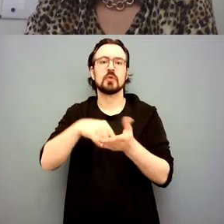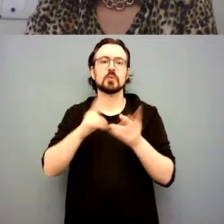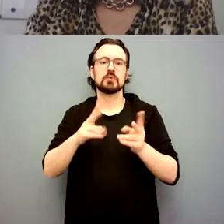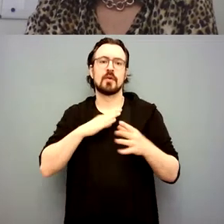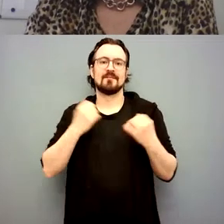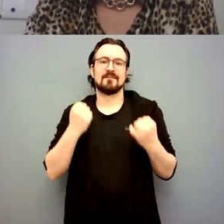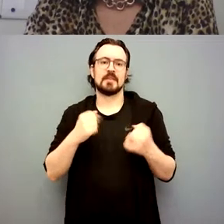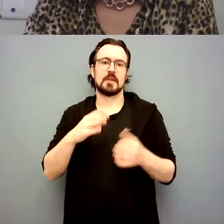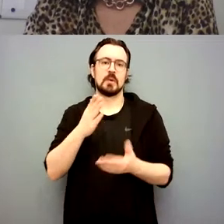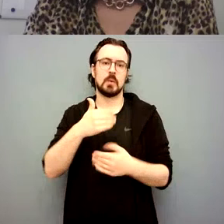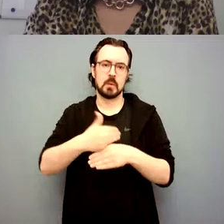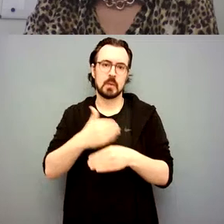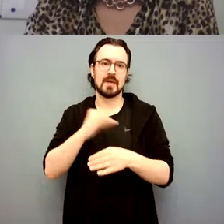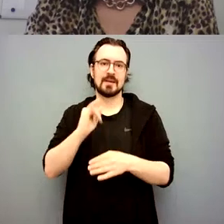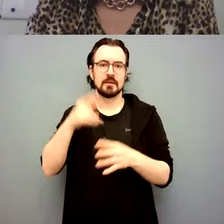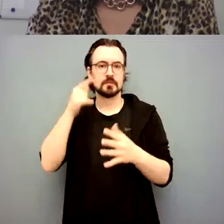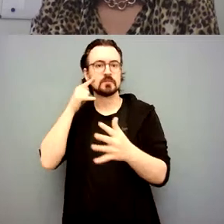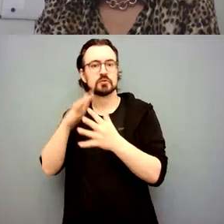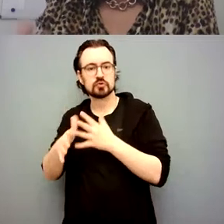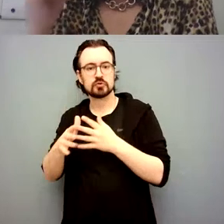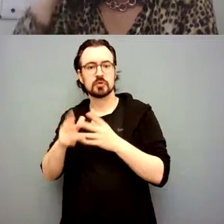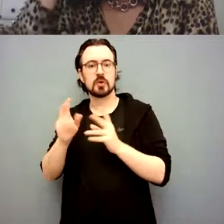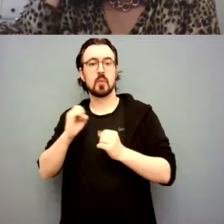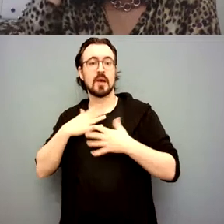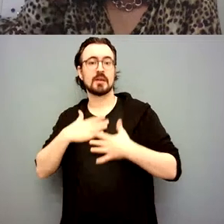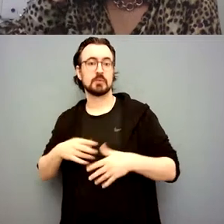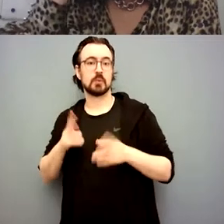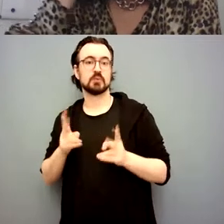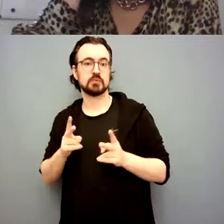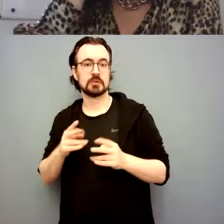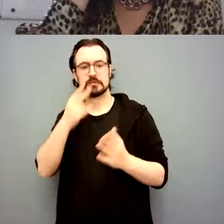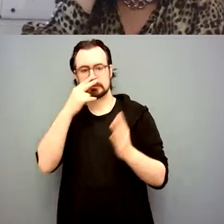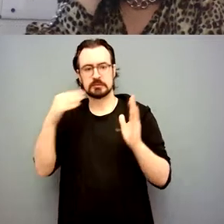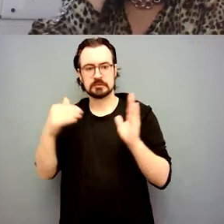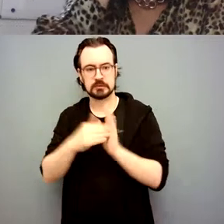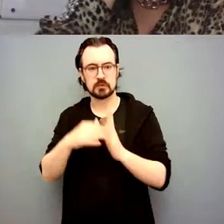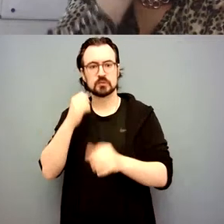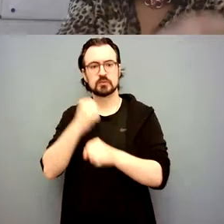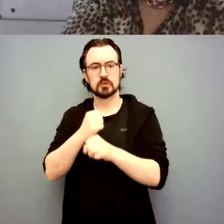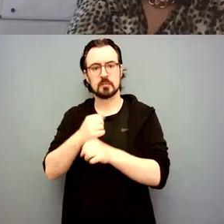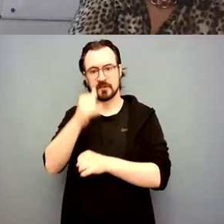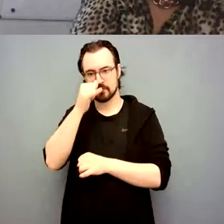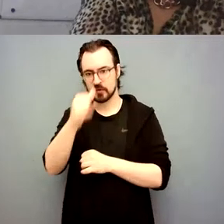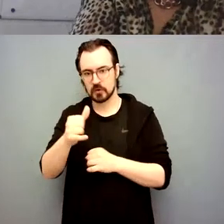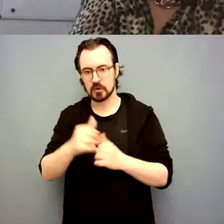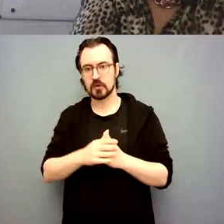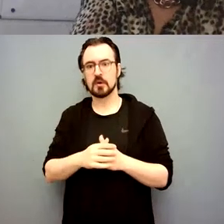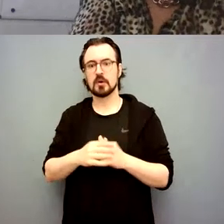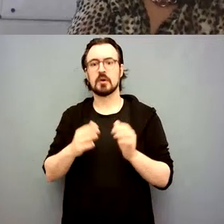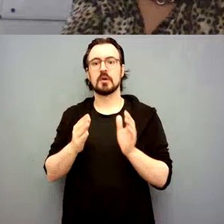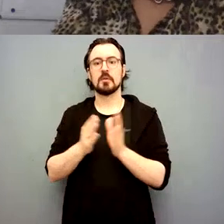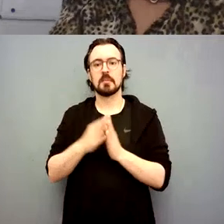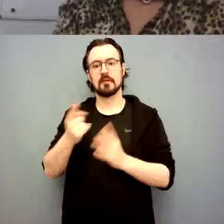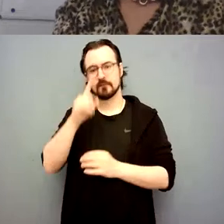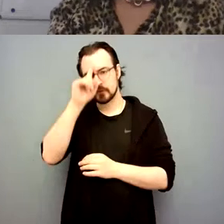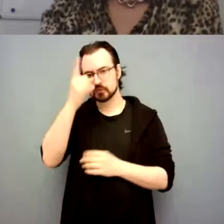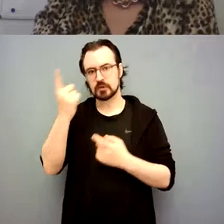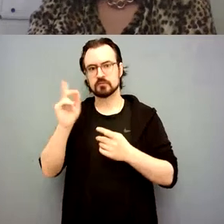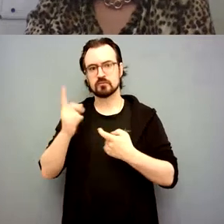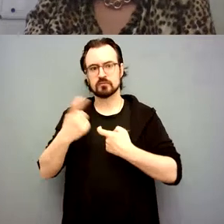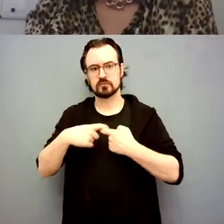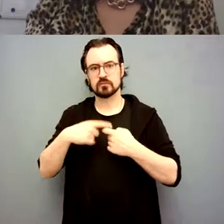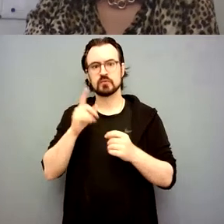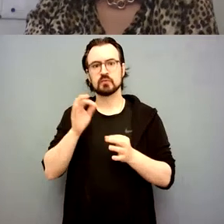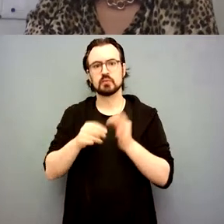roll i den psykiska ohälsan. Att se till att jobba förebyggande med en förståelse för just de